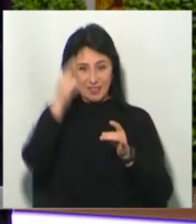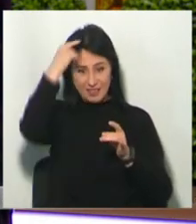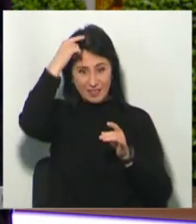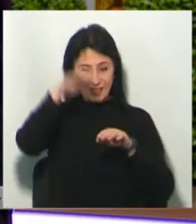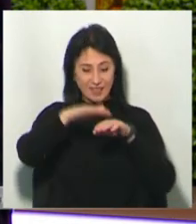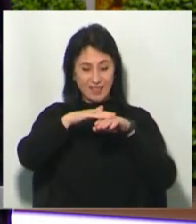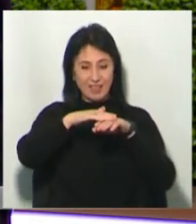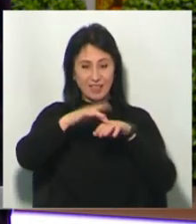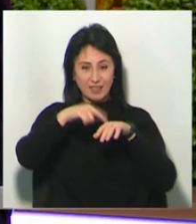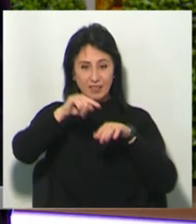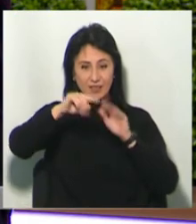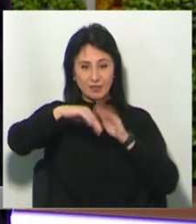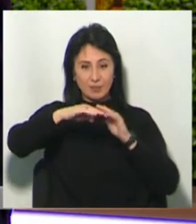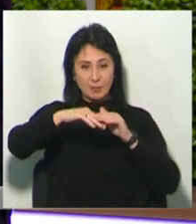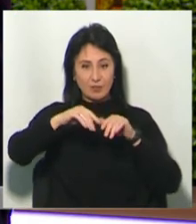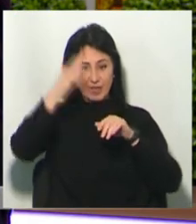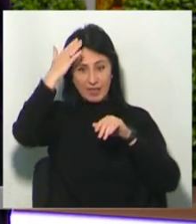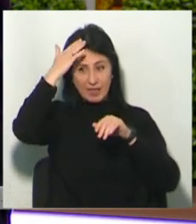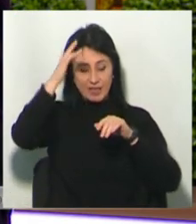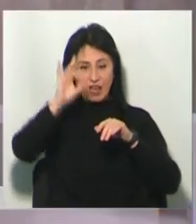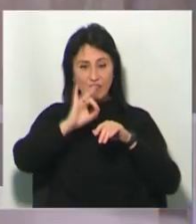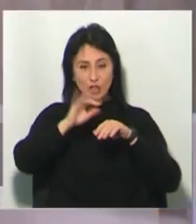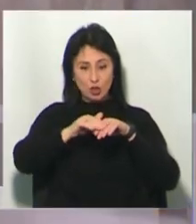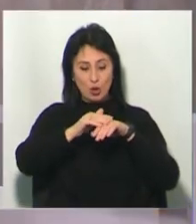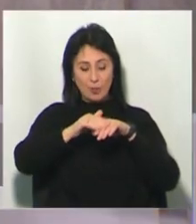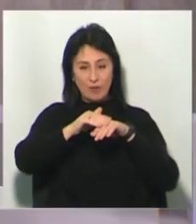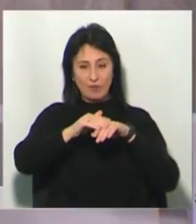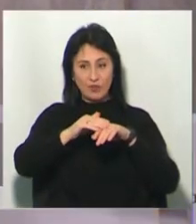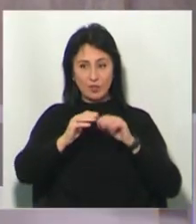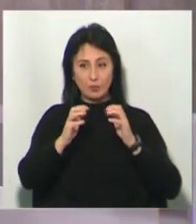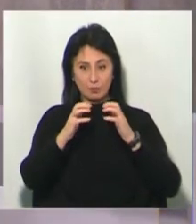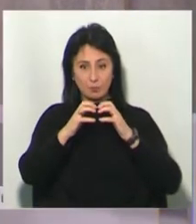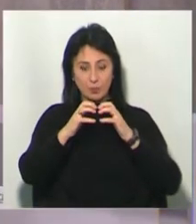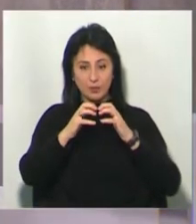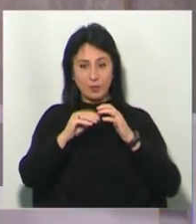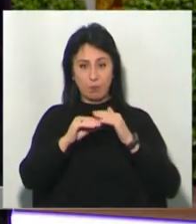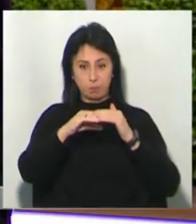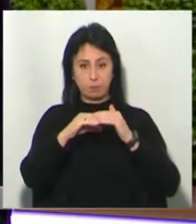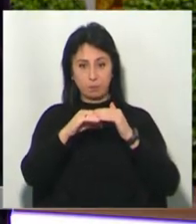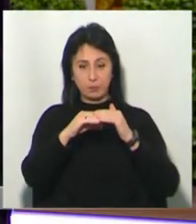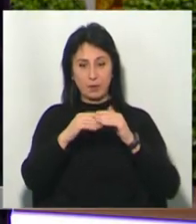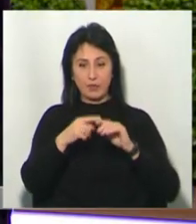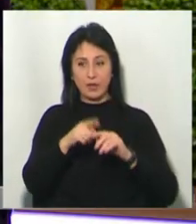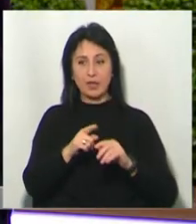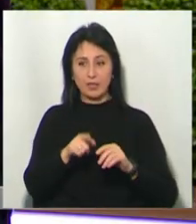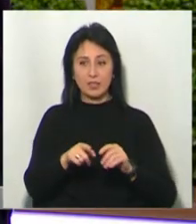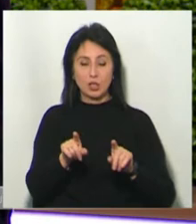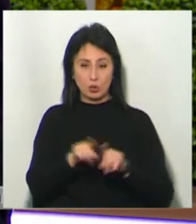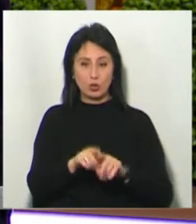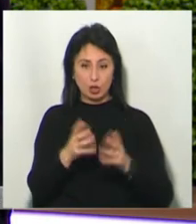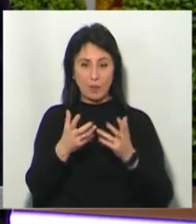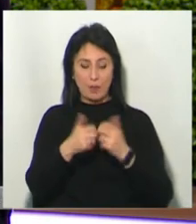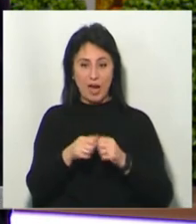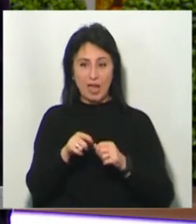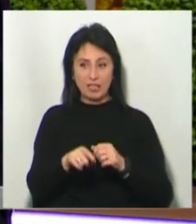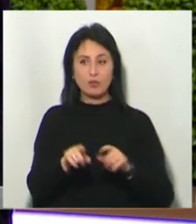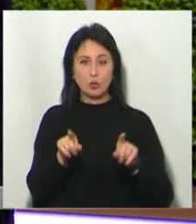დახურული, ესეც ერთ-ერთი კომპენსირებული. ანუ ბავშვის თავის ზომები, რეალურად თავის ზომები იზრდება. ესეც ერთ-ერთი კომპენსირებული